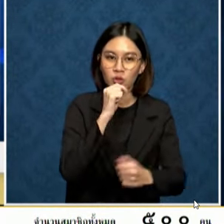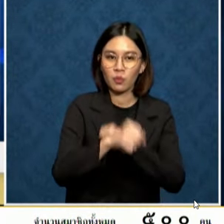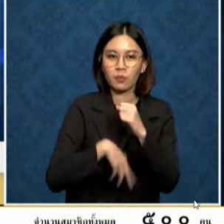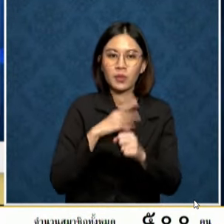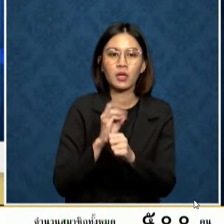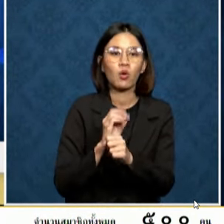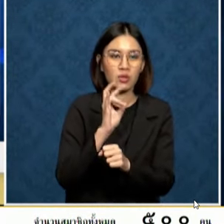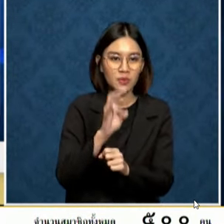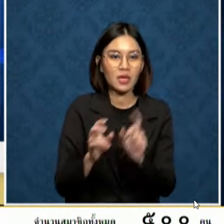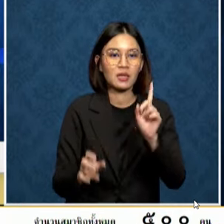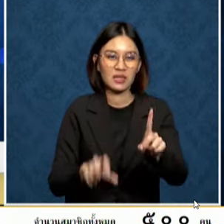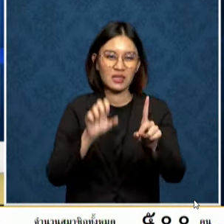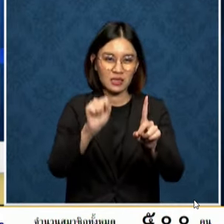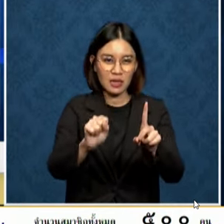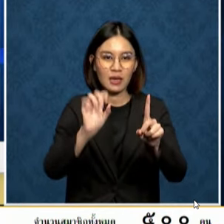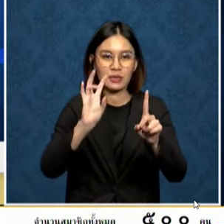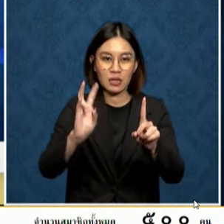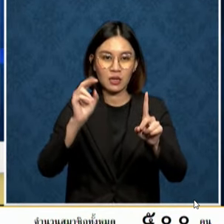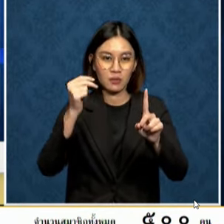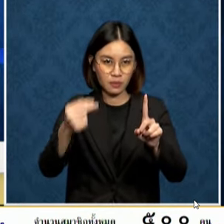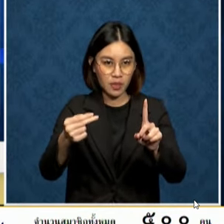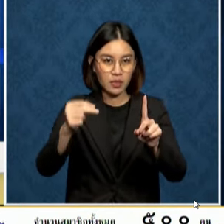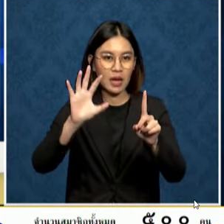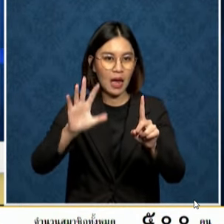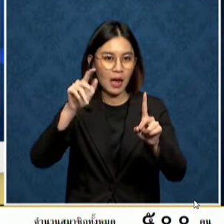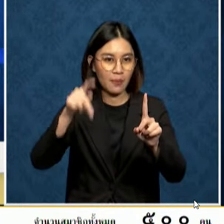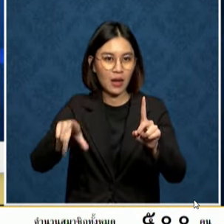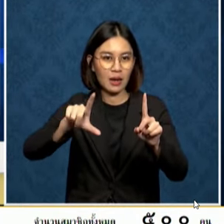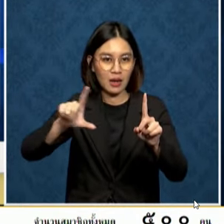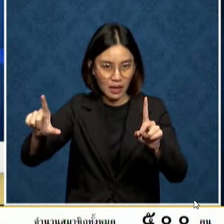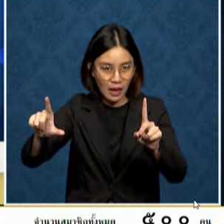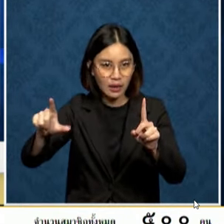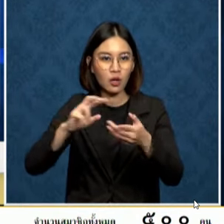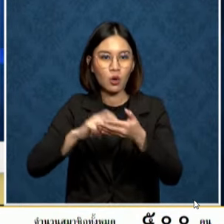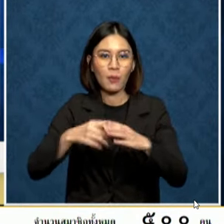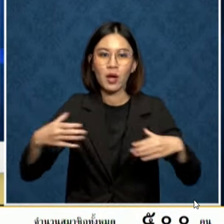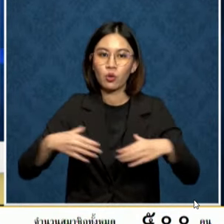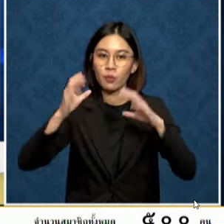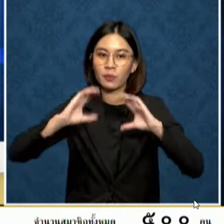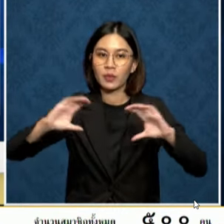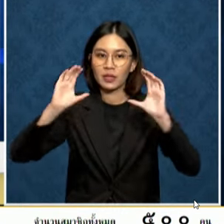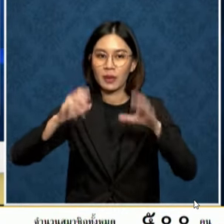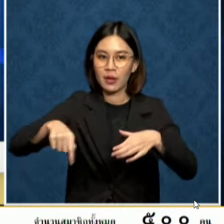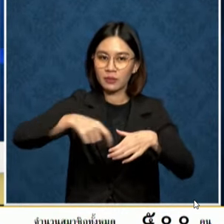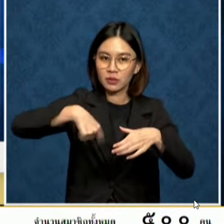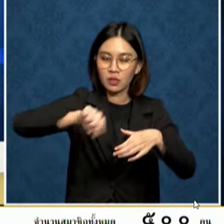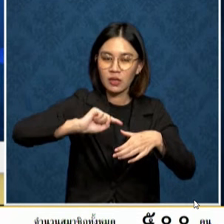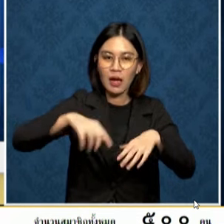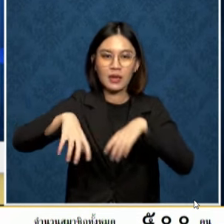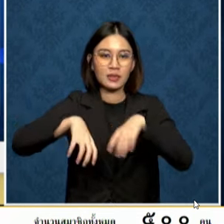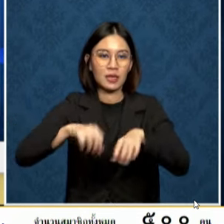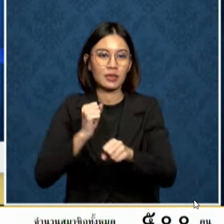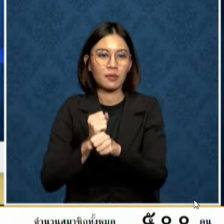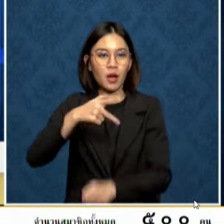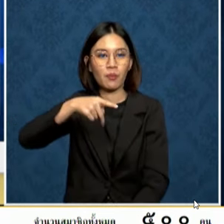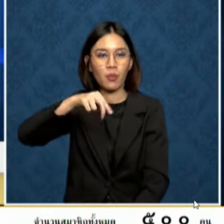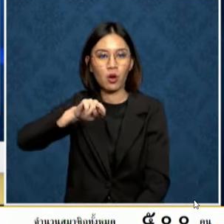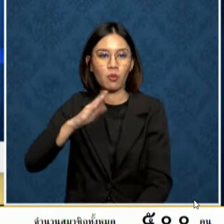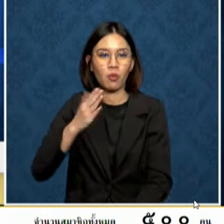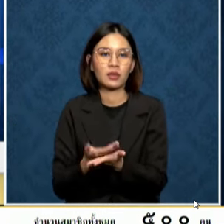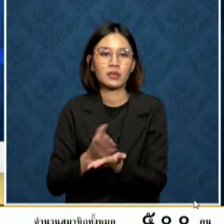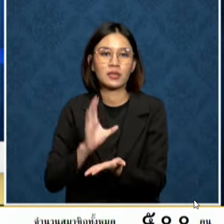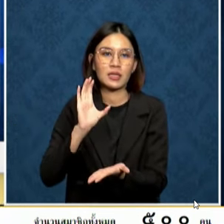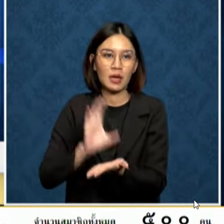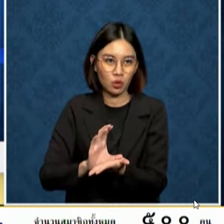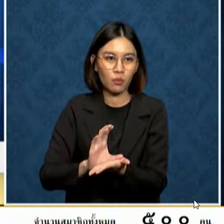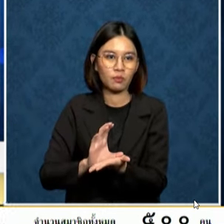67 ครั 1,75,000้านบาท คือรัฐบาลเนี่ย อาจจะจัดทำพรบอองคงบประมาณในสับ